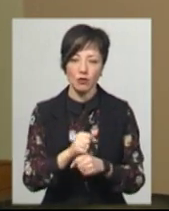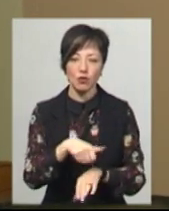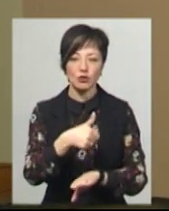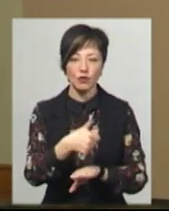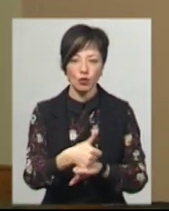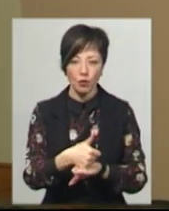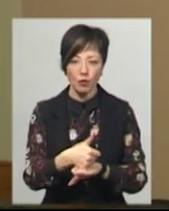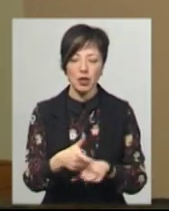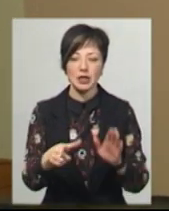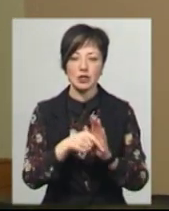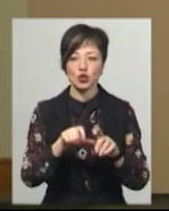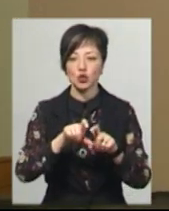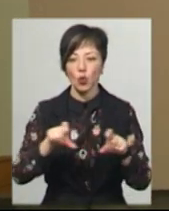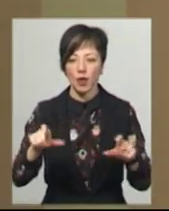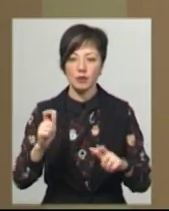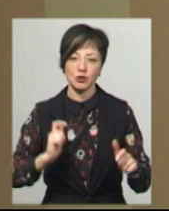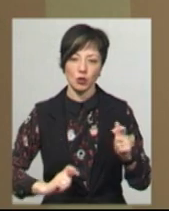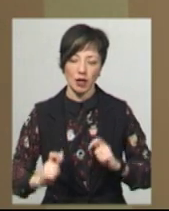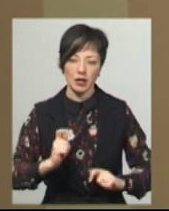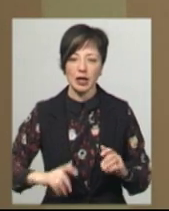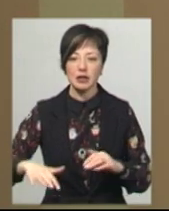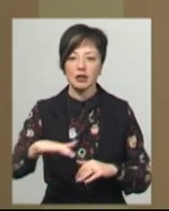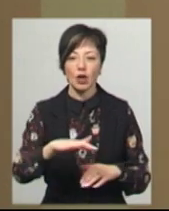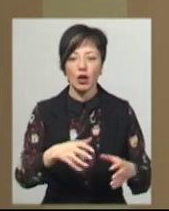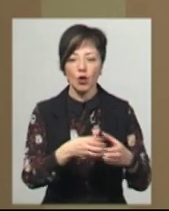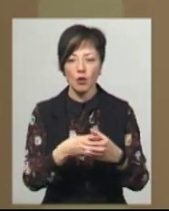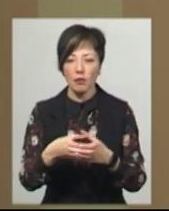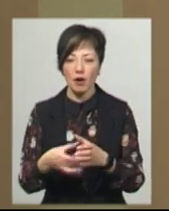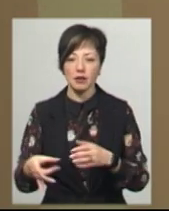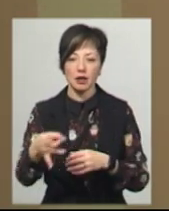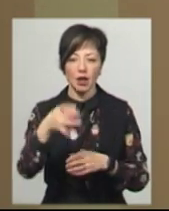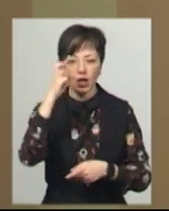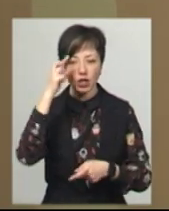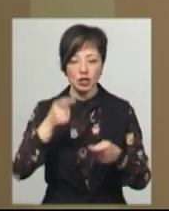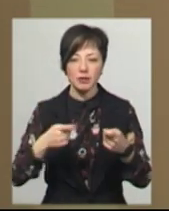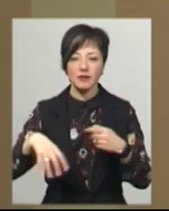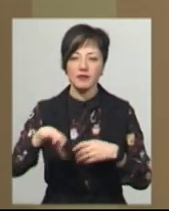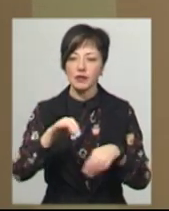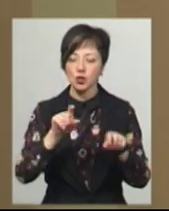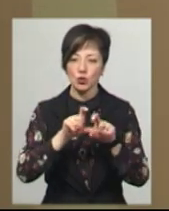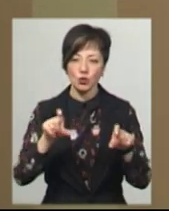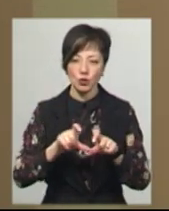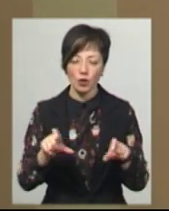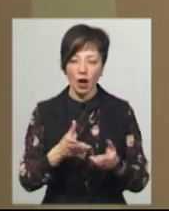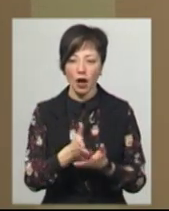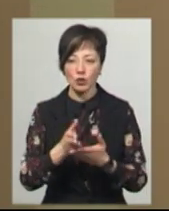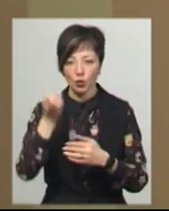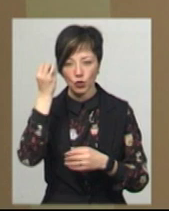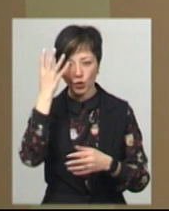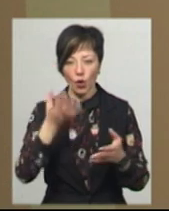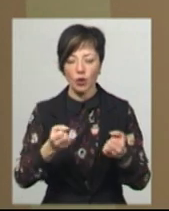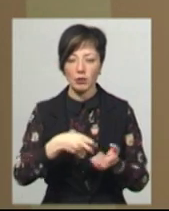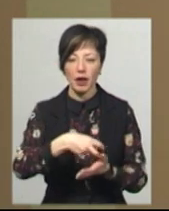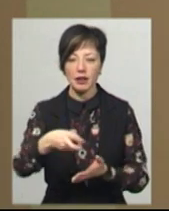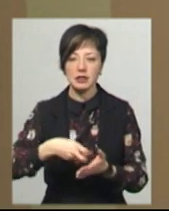основному зі школами і зі студентством. Територіальні громади, райдержадміністрації, всі структури галузі культури і мистецтва отримали